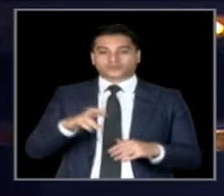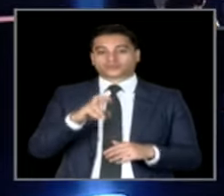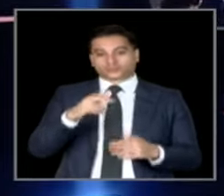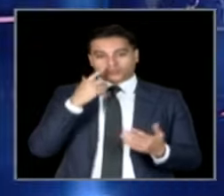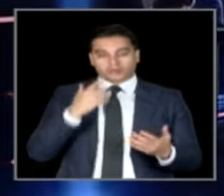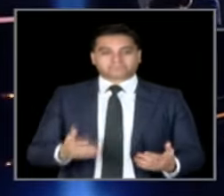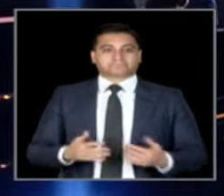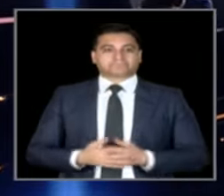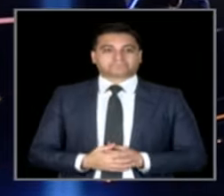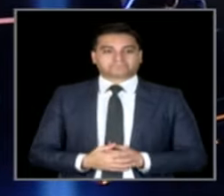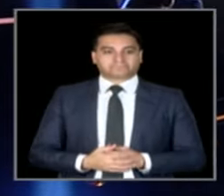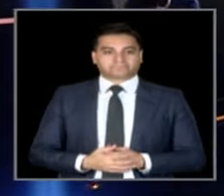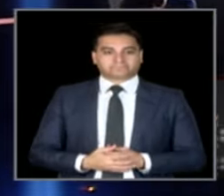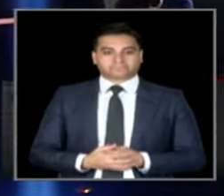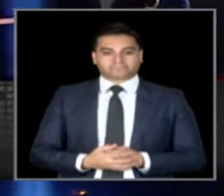هو